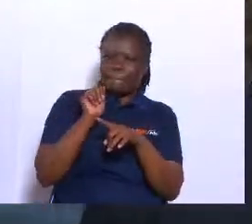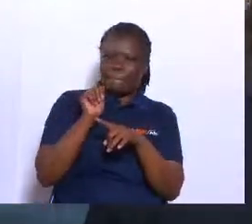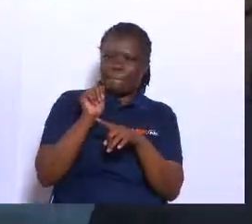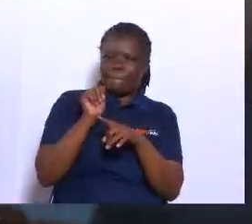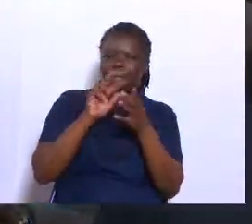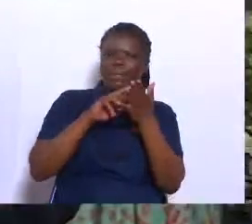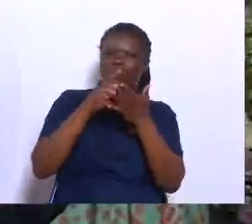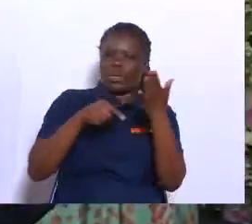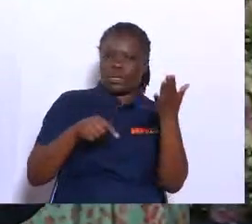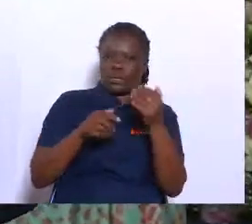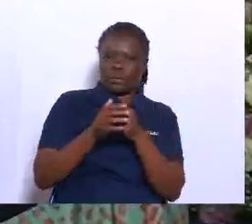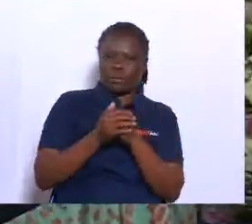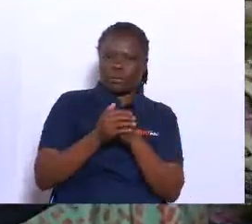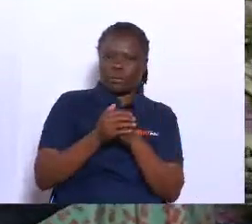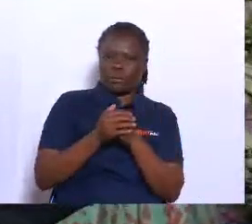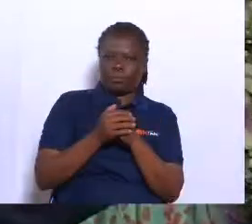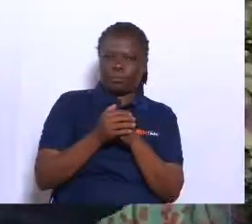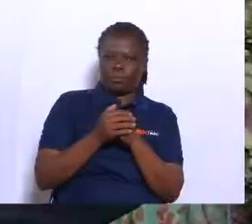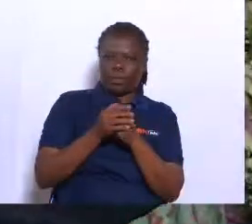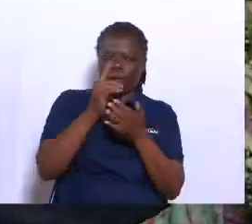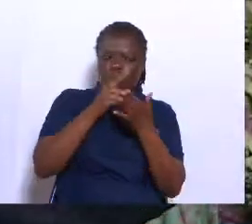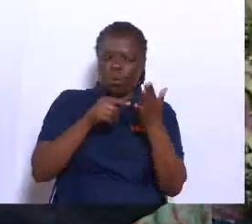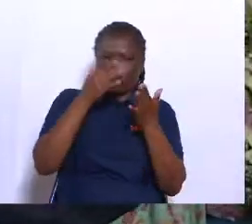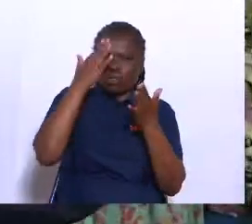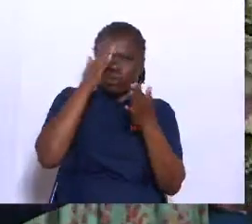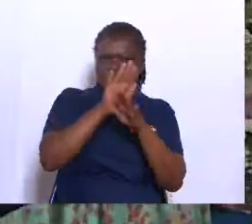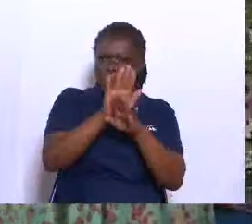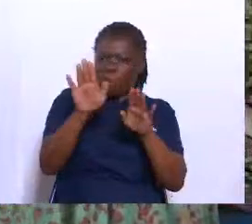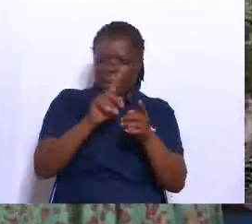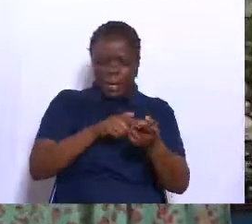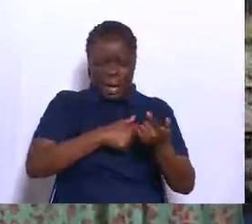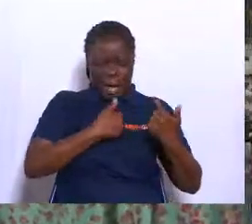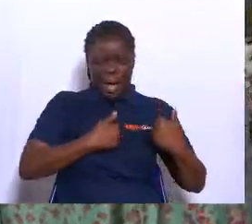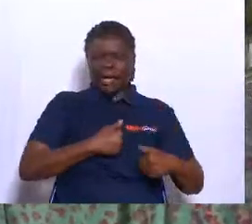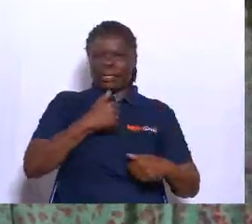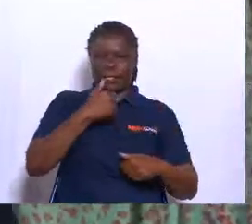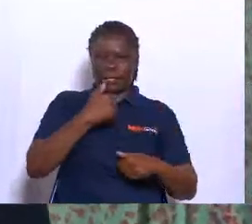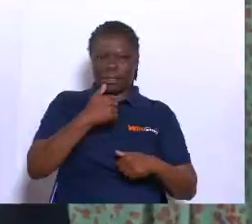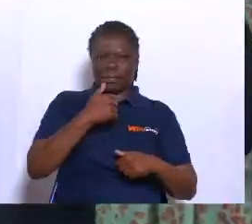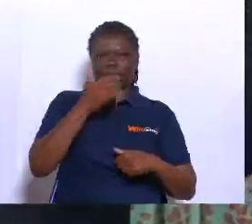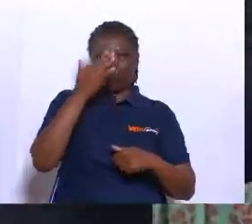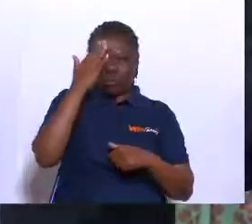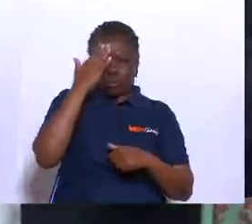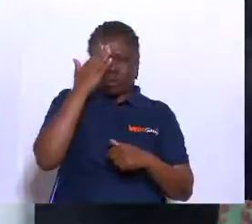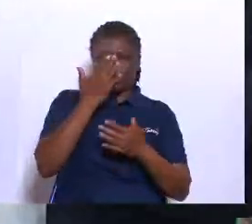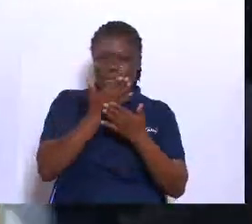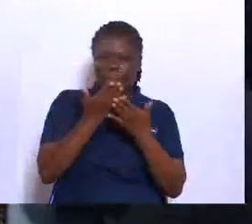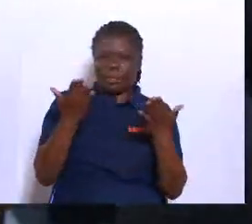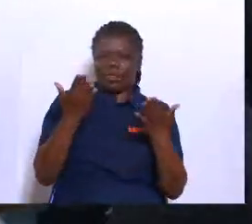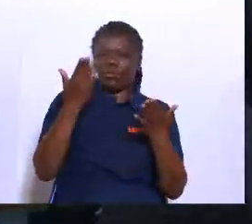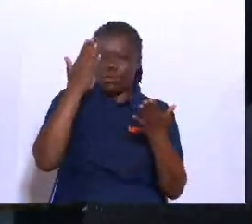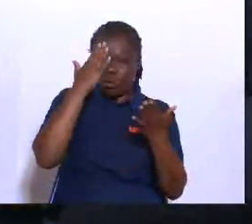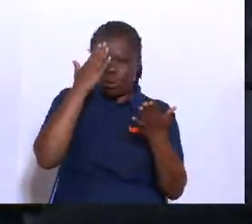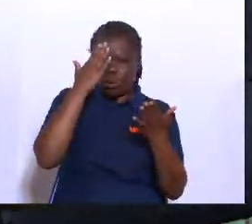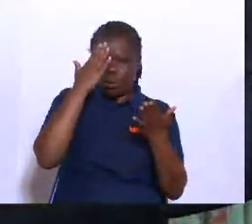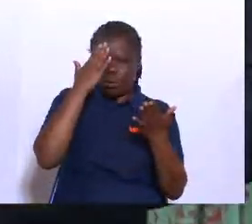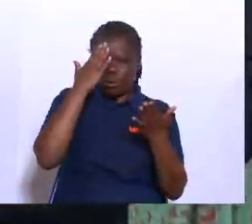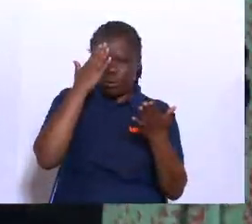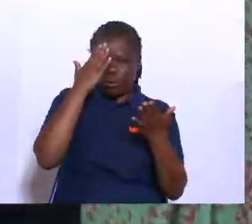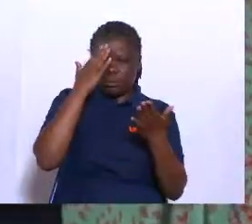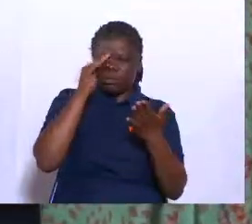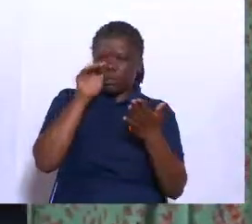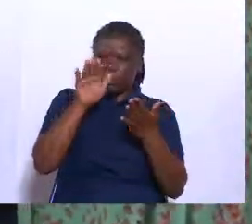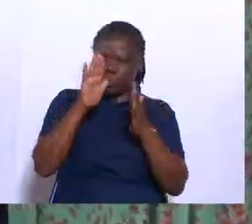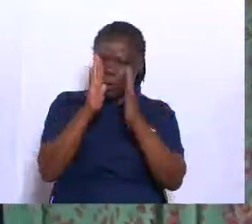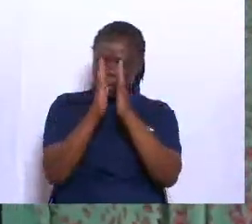Let's suppose you know in your heart. Inawezekana ndani ya moyo wako unafahamu that your devotional